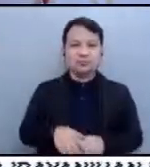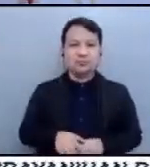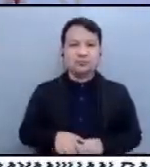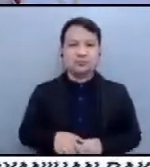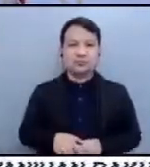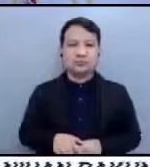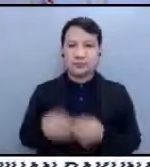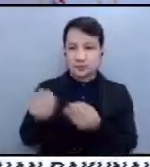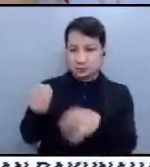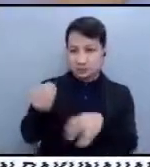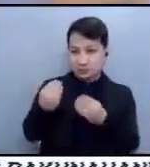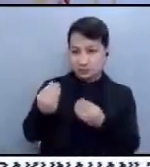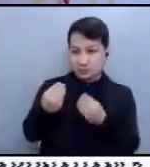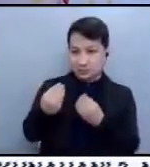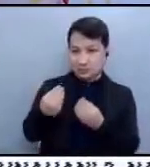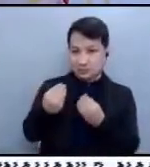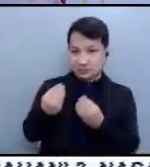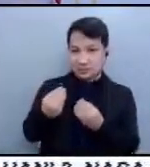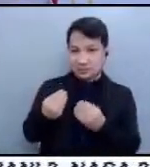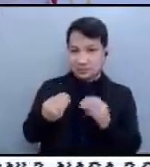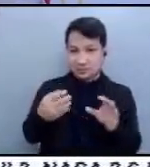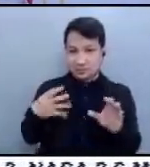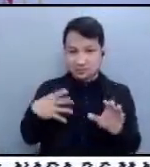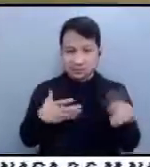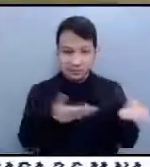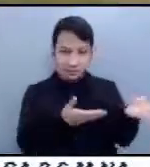turuan? Oh, wait lang, ang inyong mga